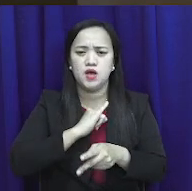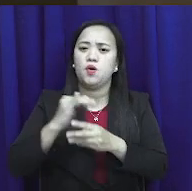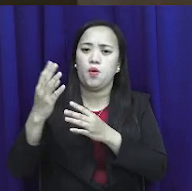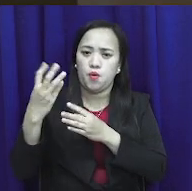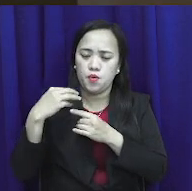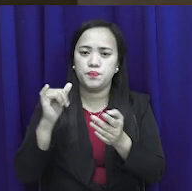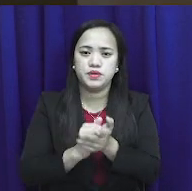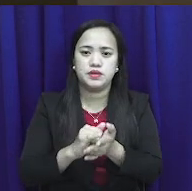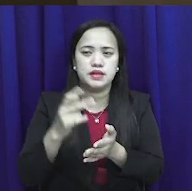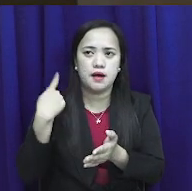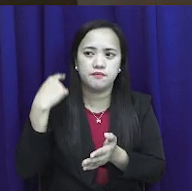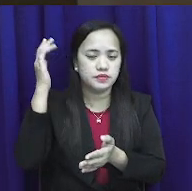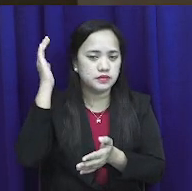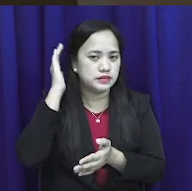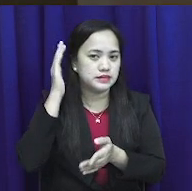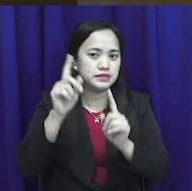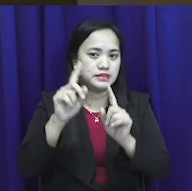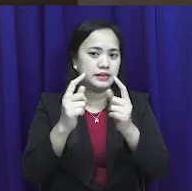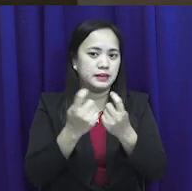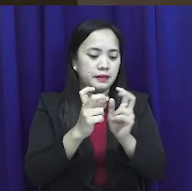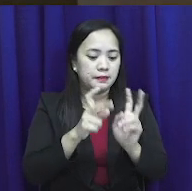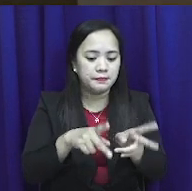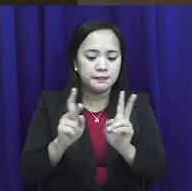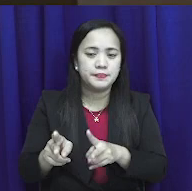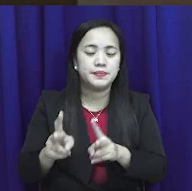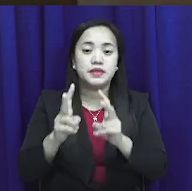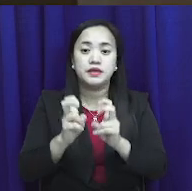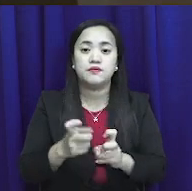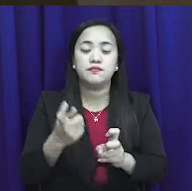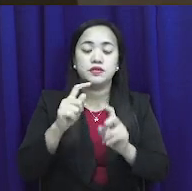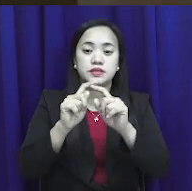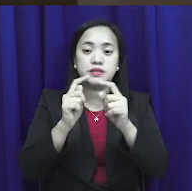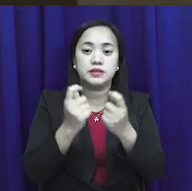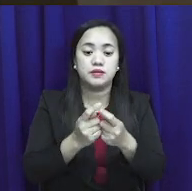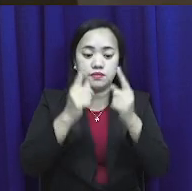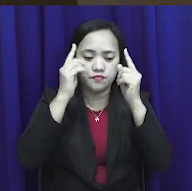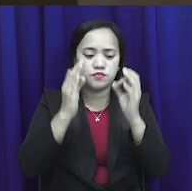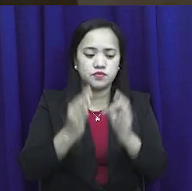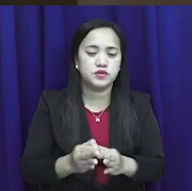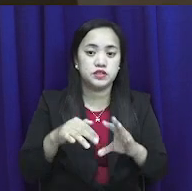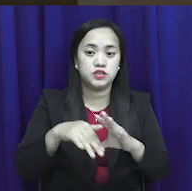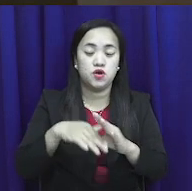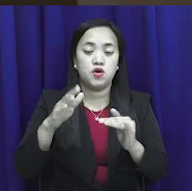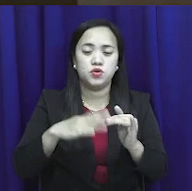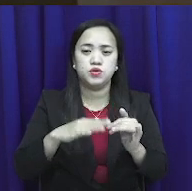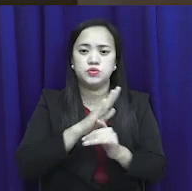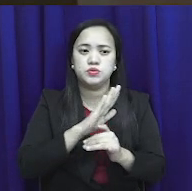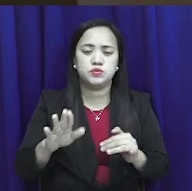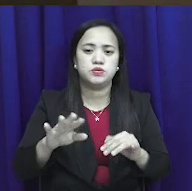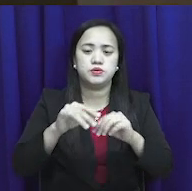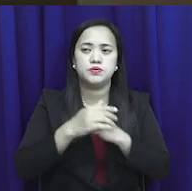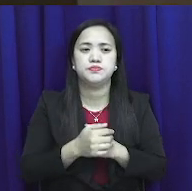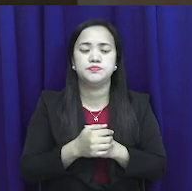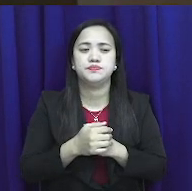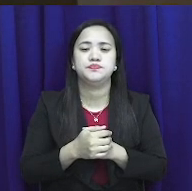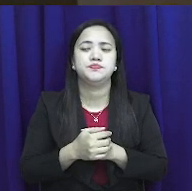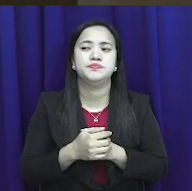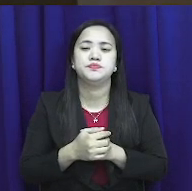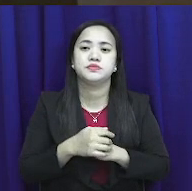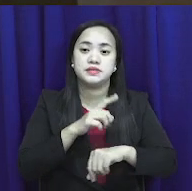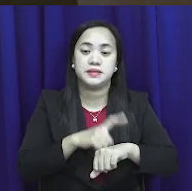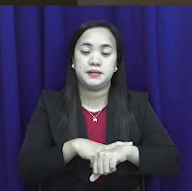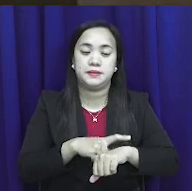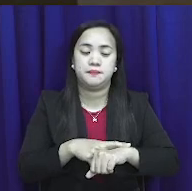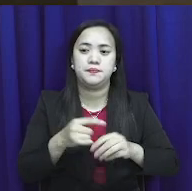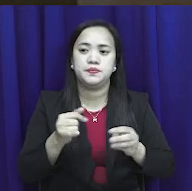dito na team prep niyo mga team focus on your break time ay mai-share po kayo niyan kasi sabi ko nga po ganun